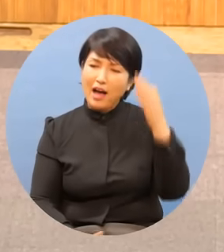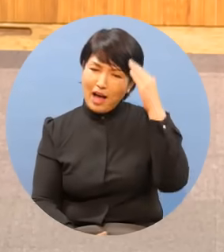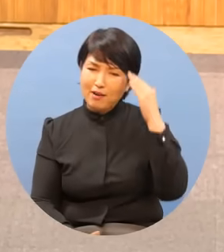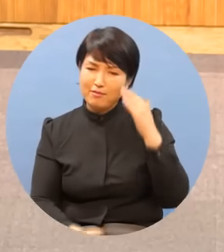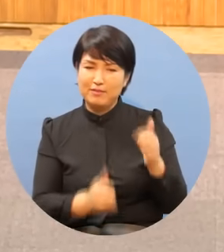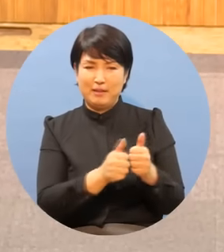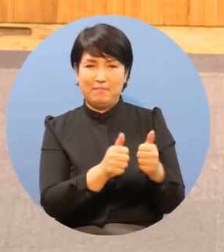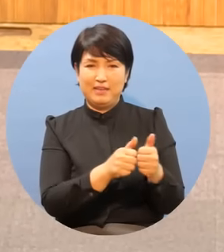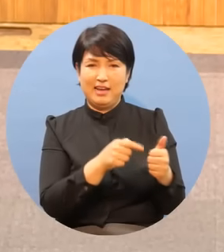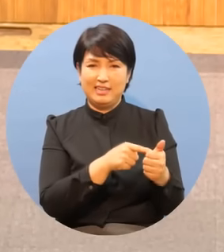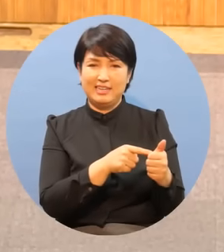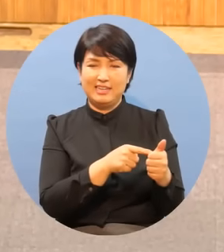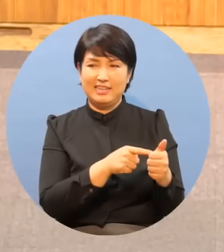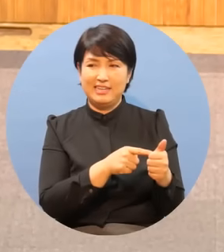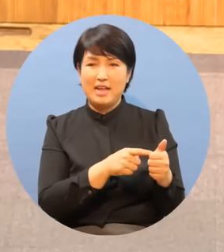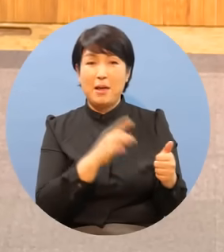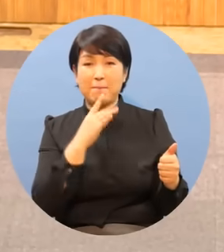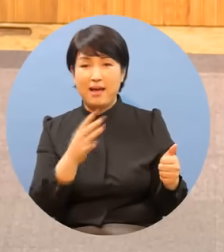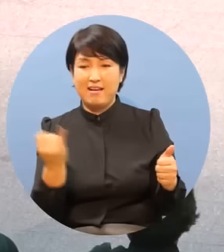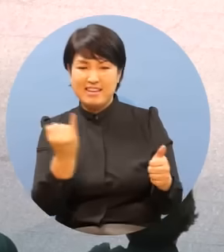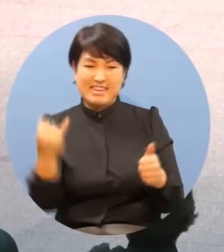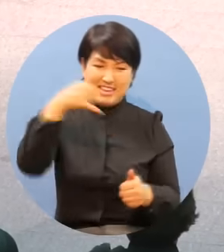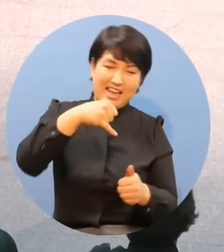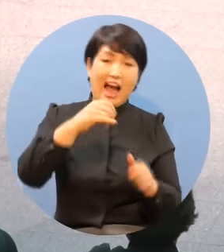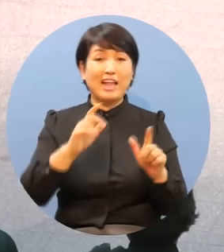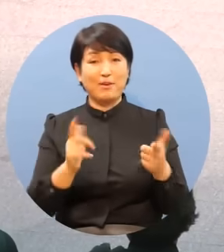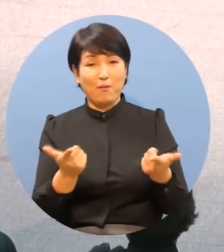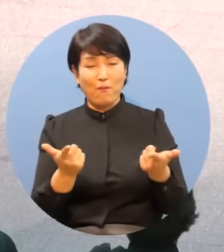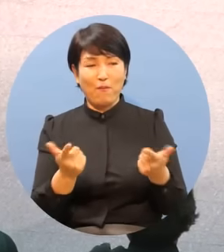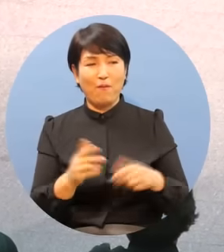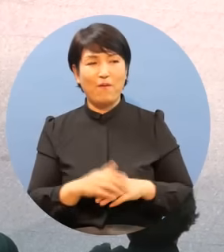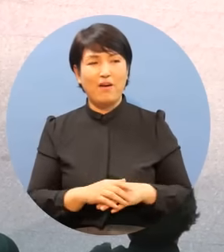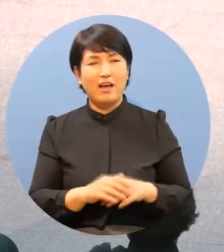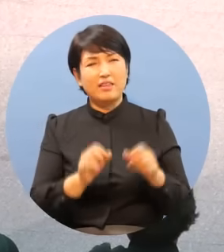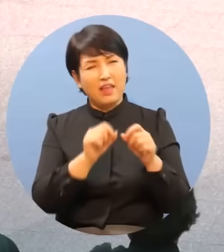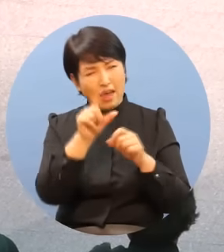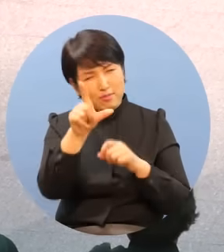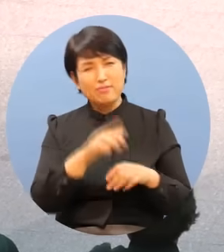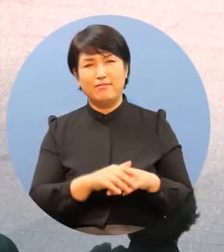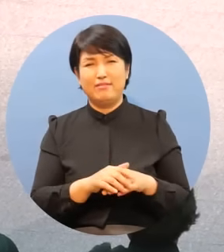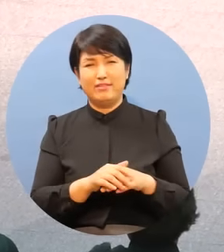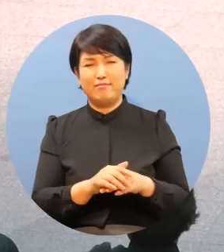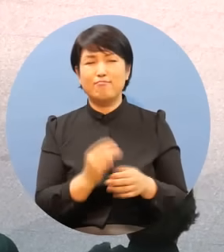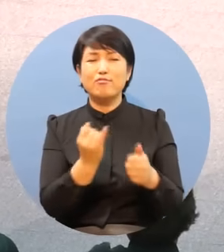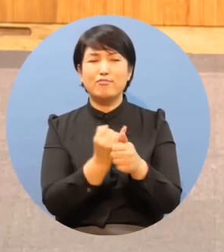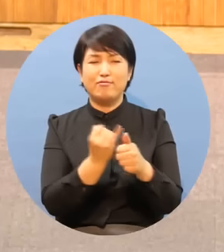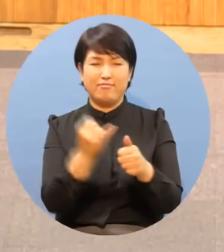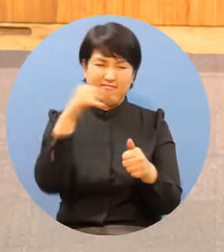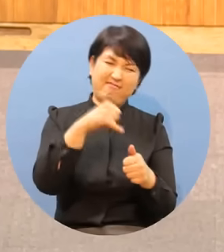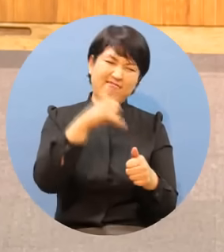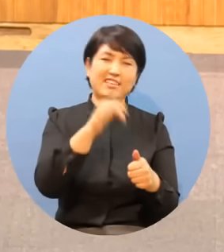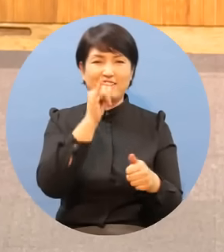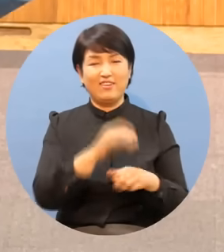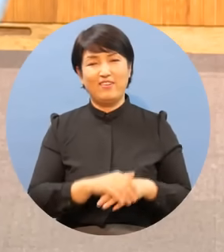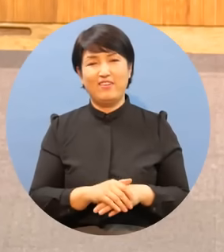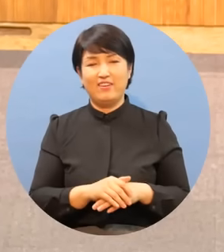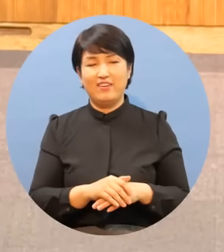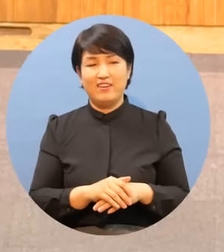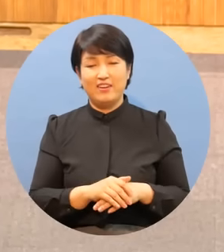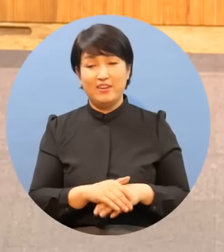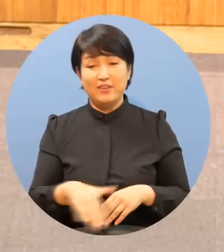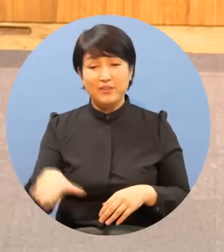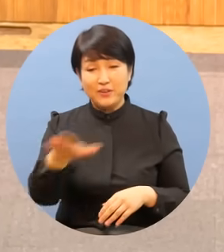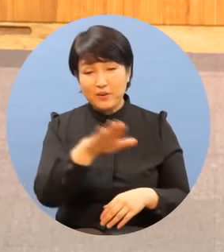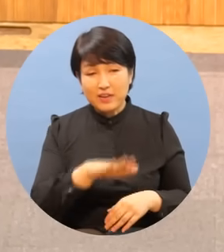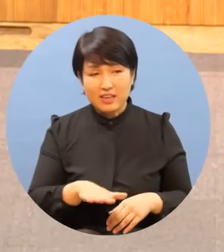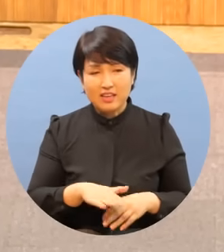남자만 이렇게 딱 쥐고 사는 게 아니고 콱 쥐고 사더라고 한국 여자들이 대부분 다. 근데 여기 이제 안 그런